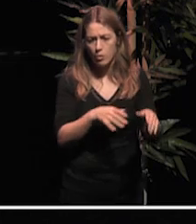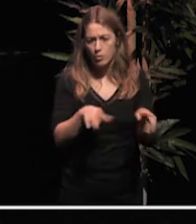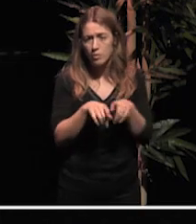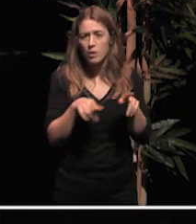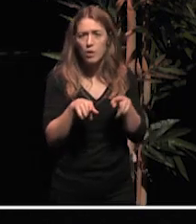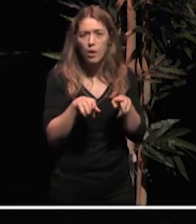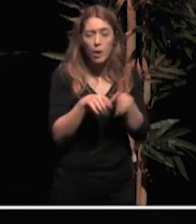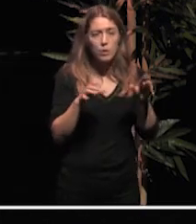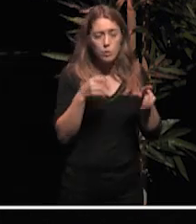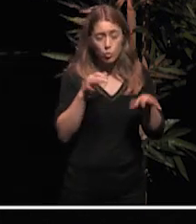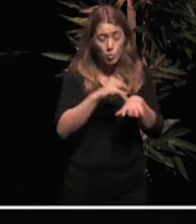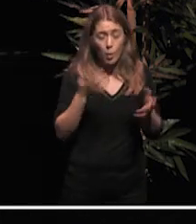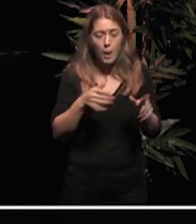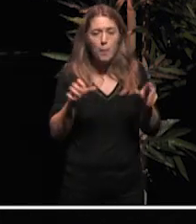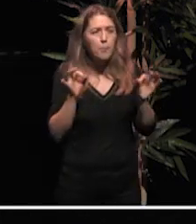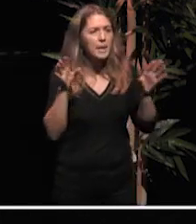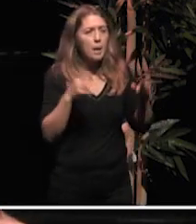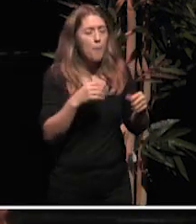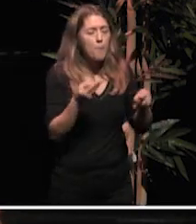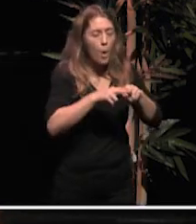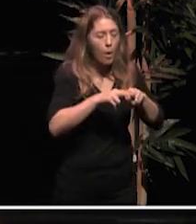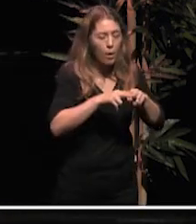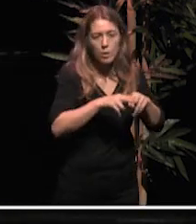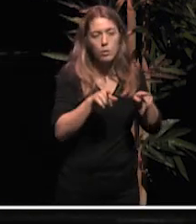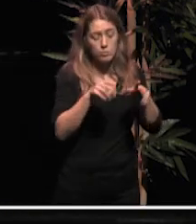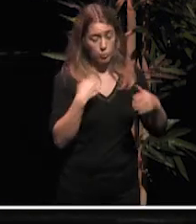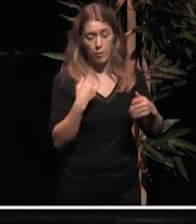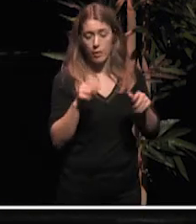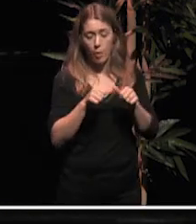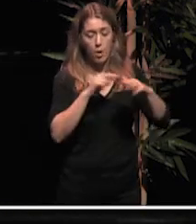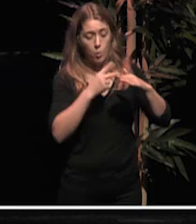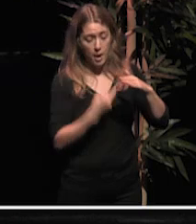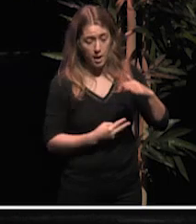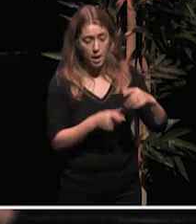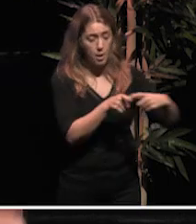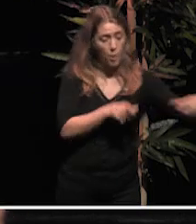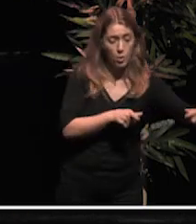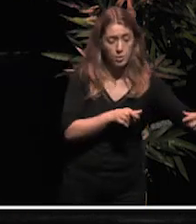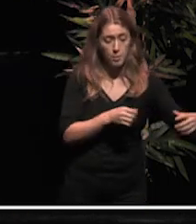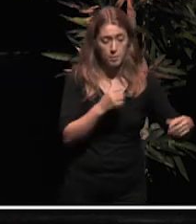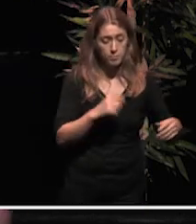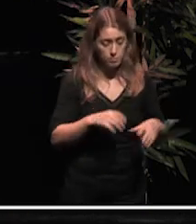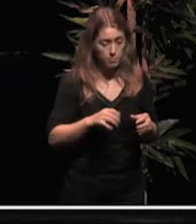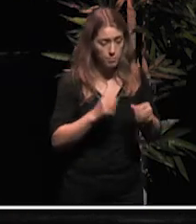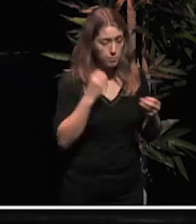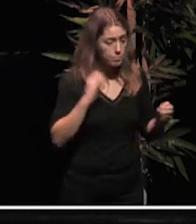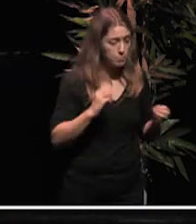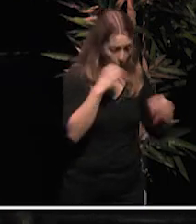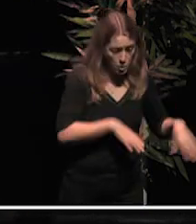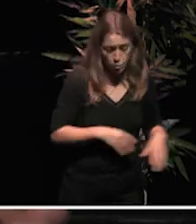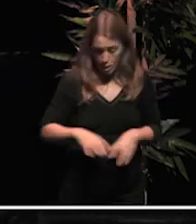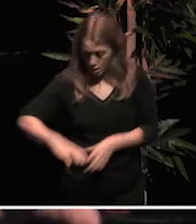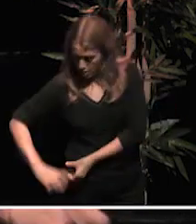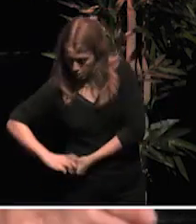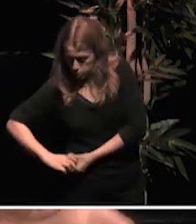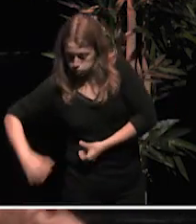impression de demi-mort en quelque sorte. Je me suis noyé, j'ai perdu ma planche, j'ai perdu mon leash, j'ai nagé 45 minutes et j'ai été